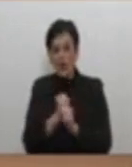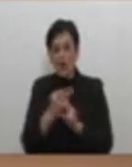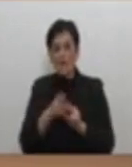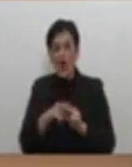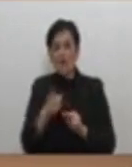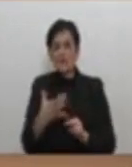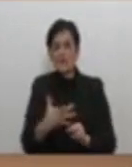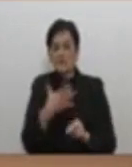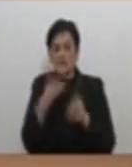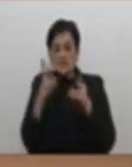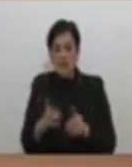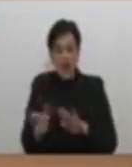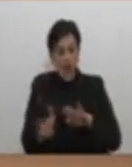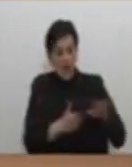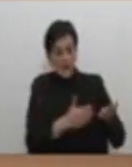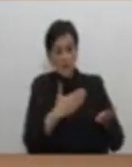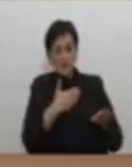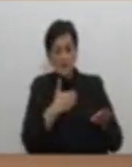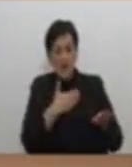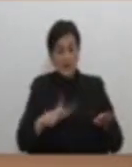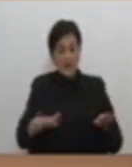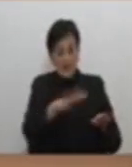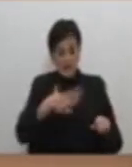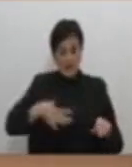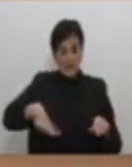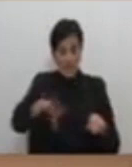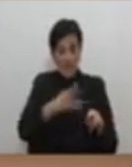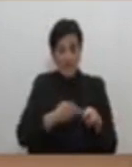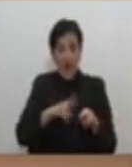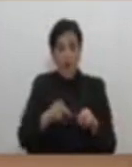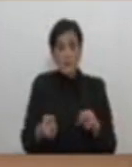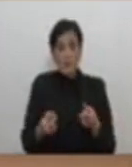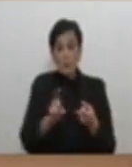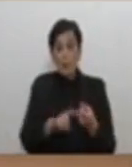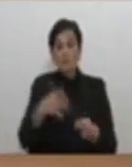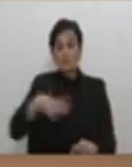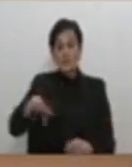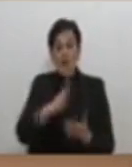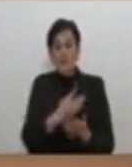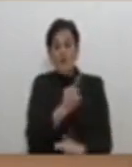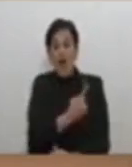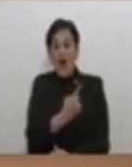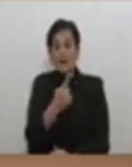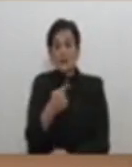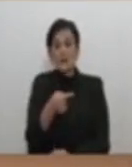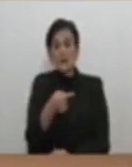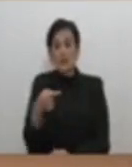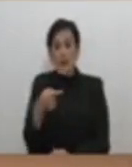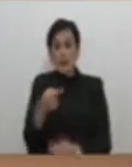კატასტროფა ავაცილოთ ჩვენს ქვეყანას, საქართველოს და ამ ფონზე. მე მგონი საქართველო არის ერთადერთი გამონაკლისი ქვეყანა მსოფლიოში,